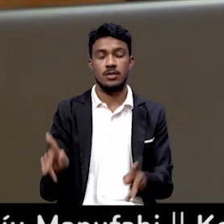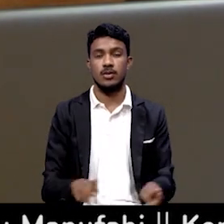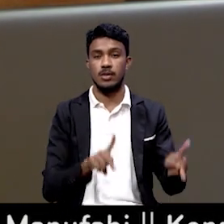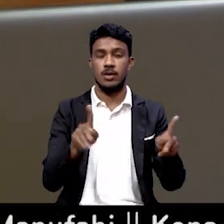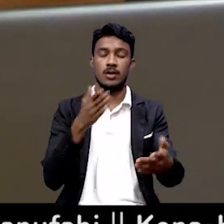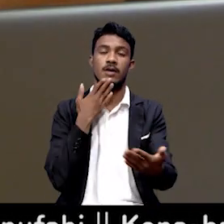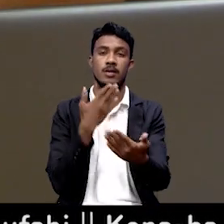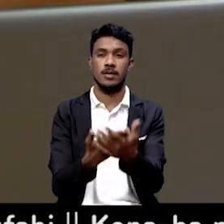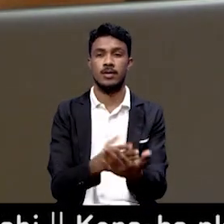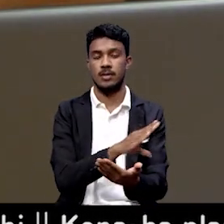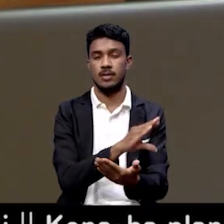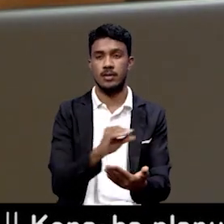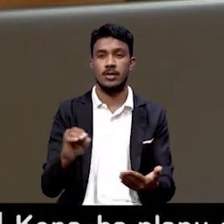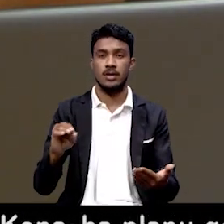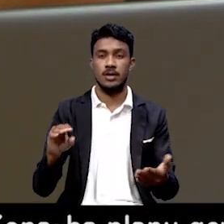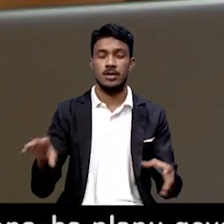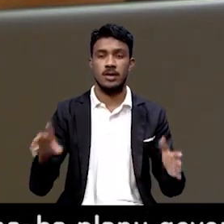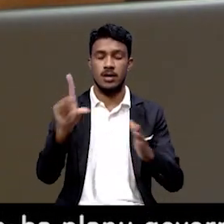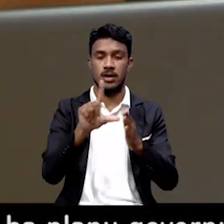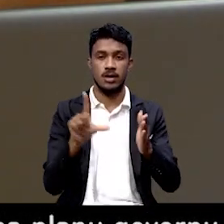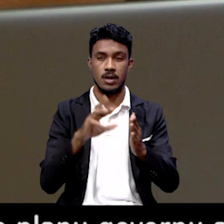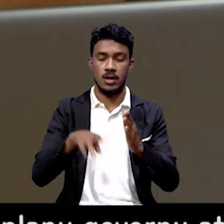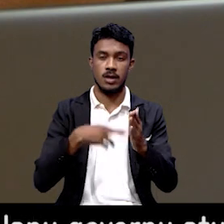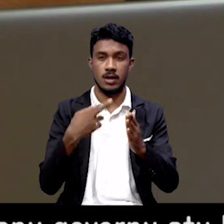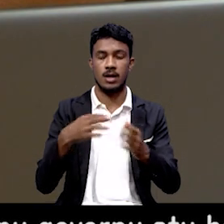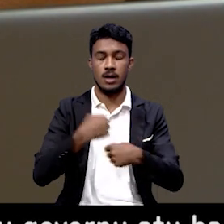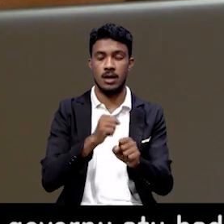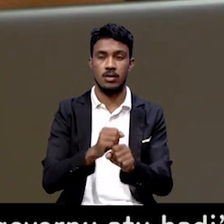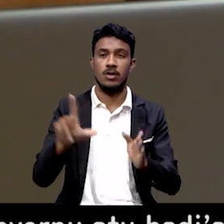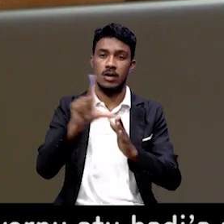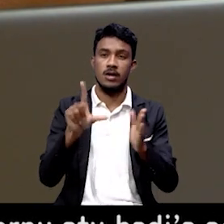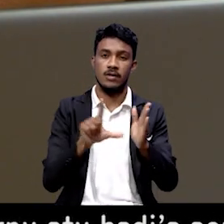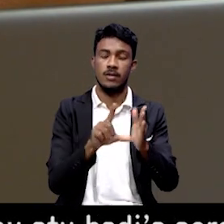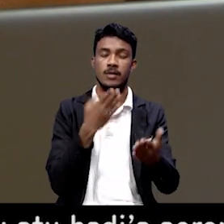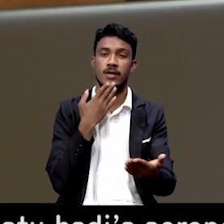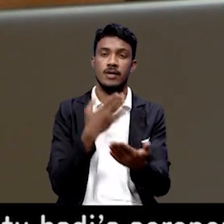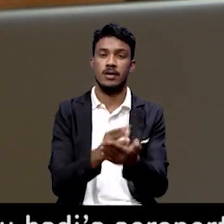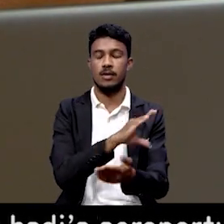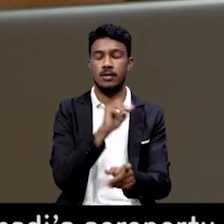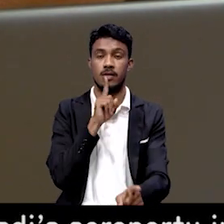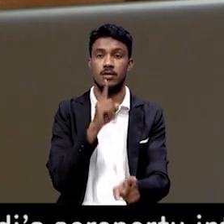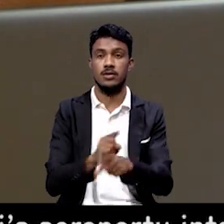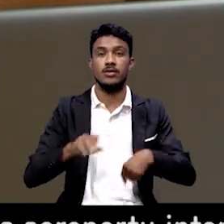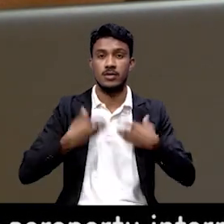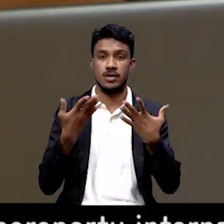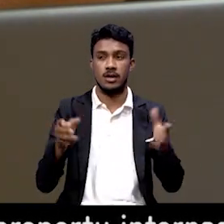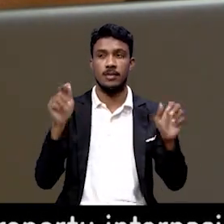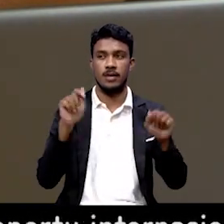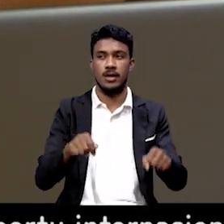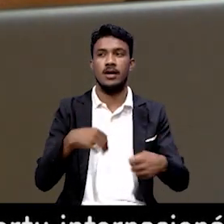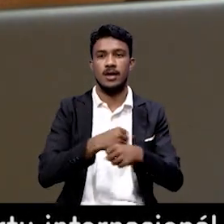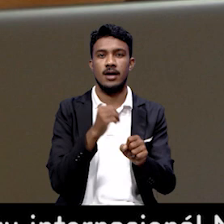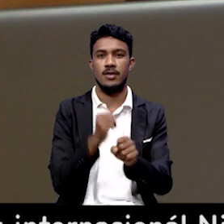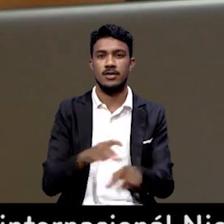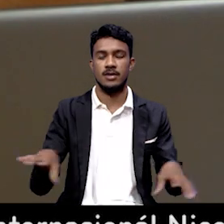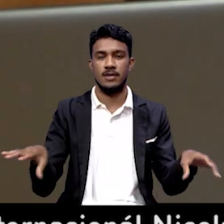klita ngom mekanismu menebe iha cria lei nebe apropriado apropria bele oinsa bele halo serviço